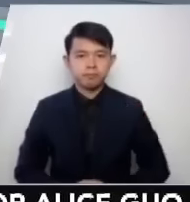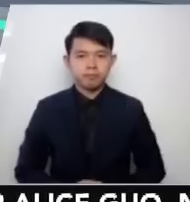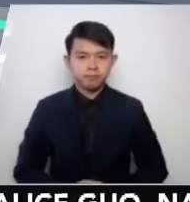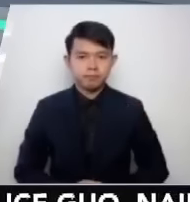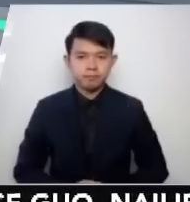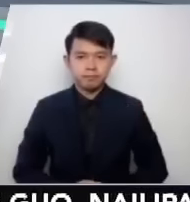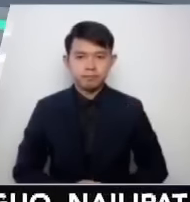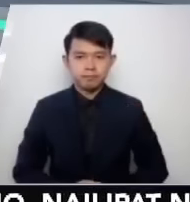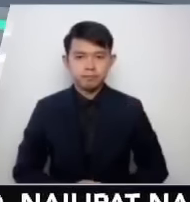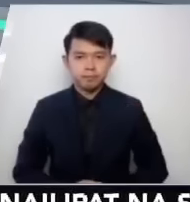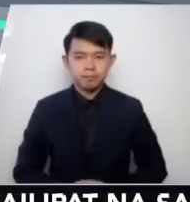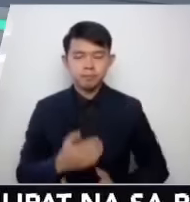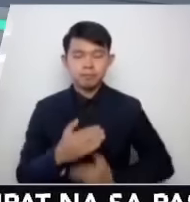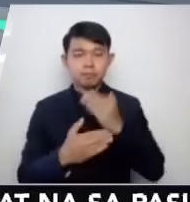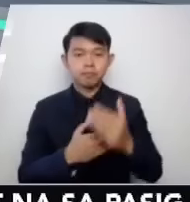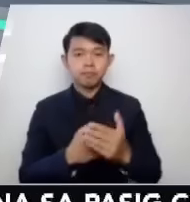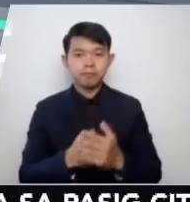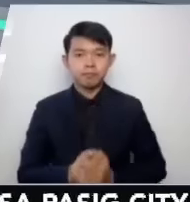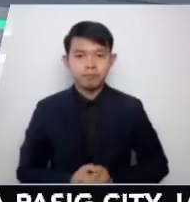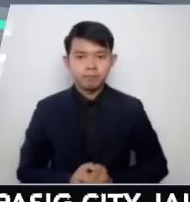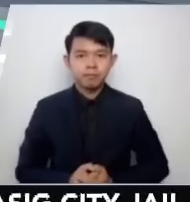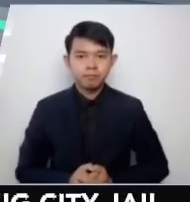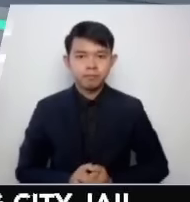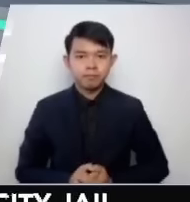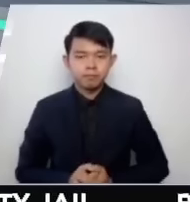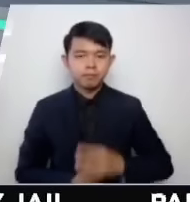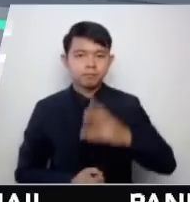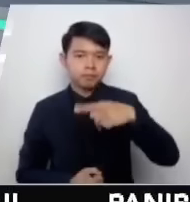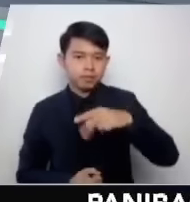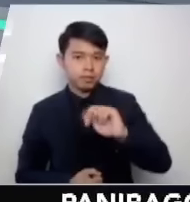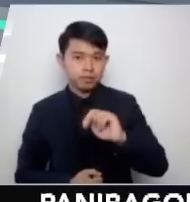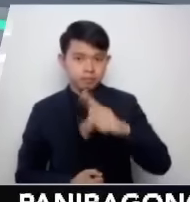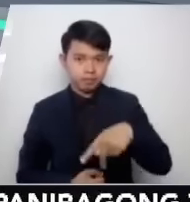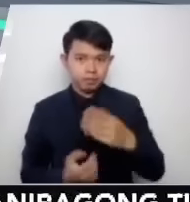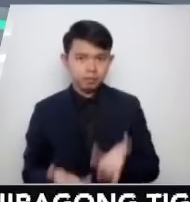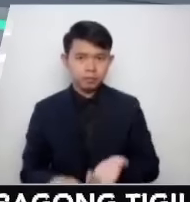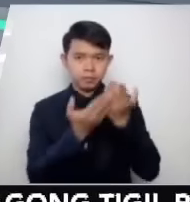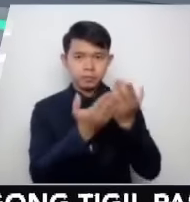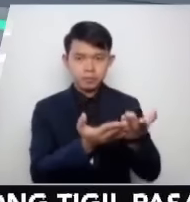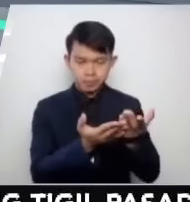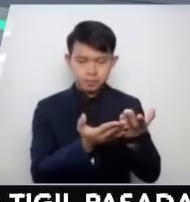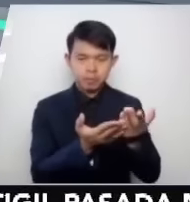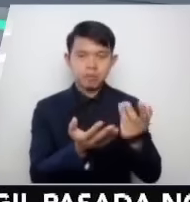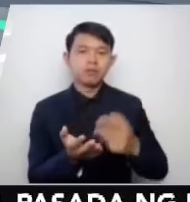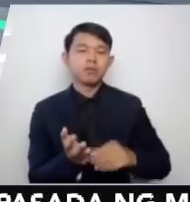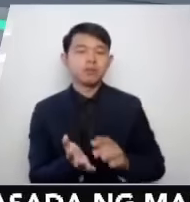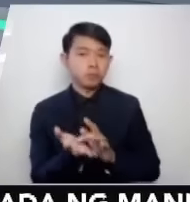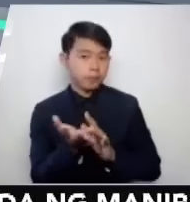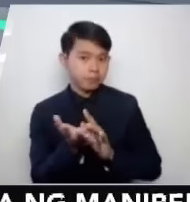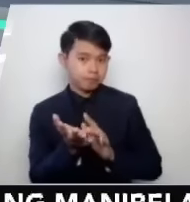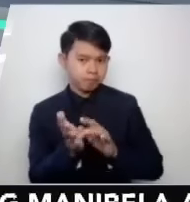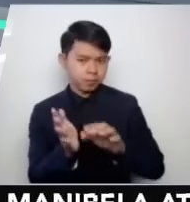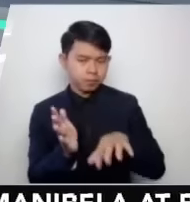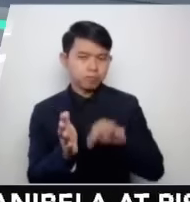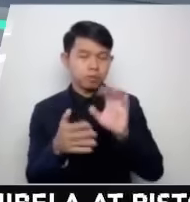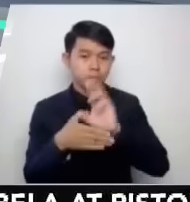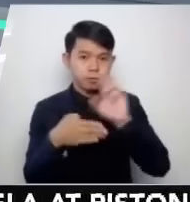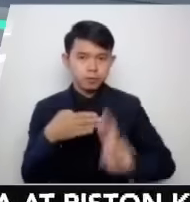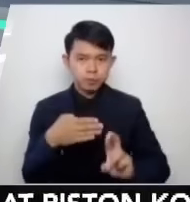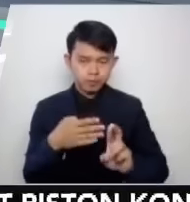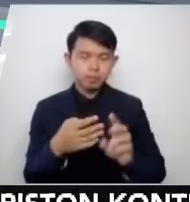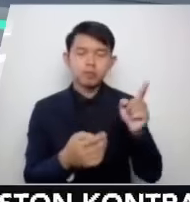Ipapasa na raw ng Philippine National Police ang official medical findings ni Pastor Apollo Quiboloy sa Pasig Regional Trial